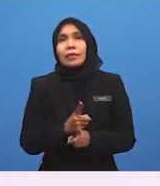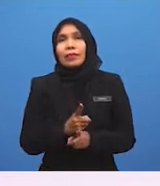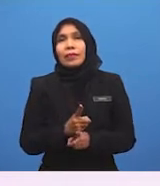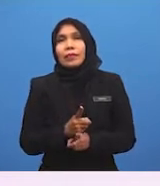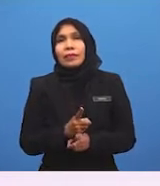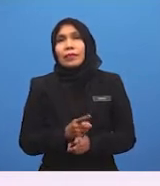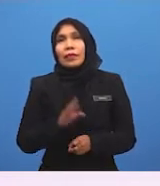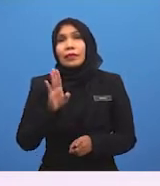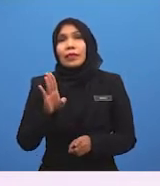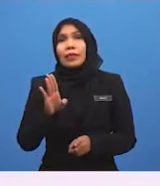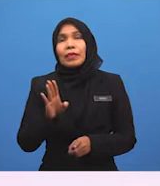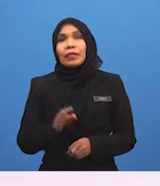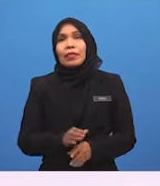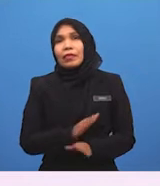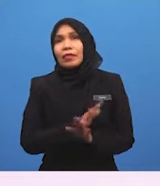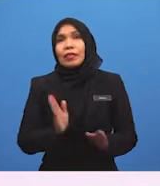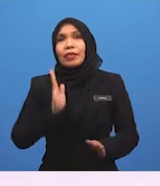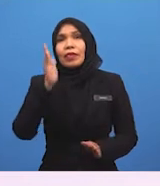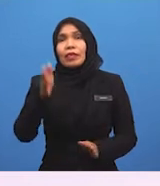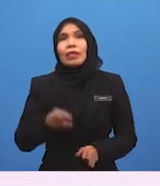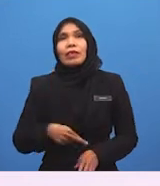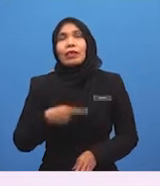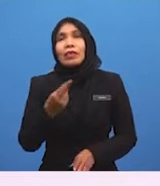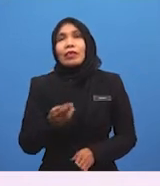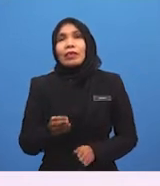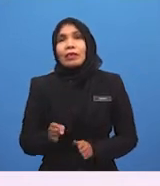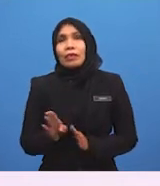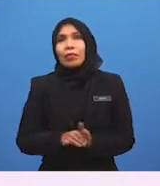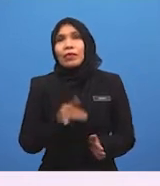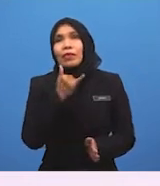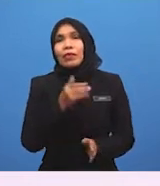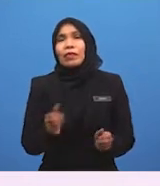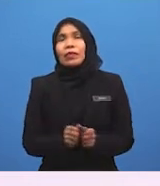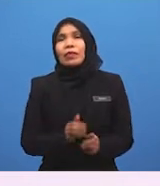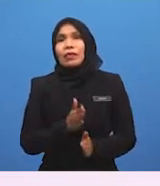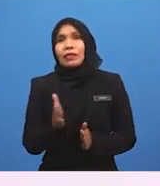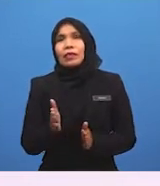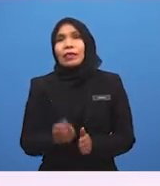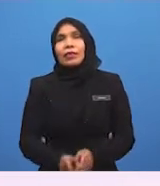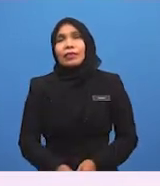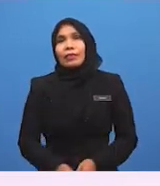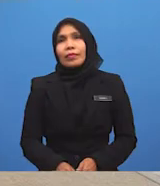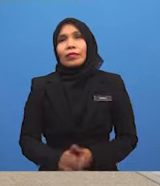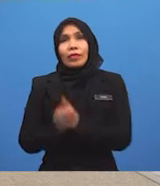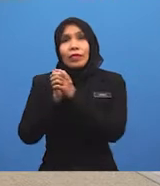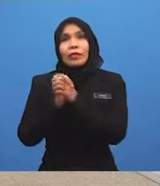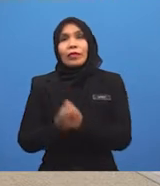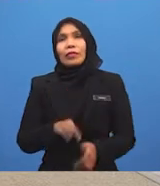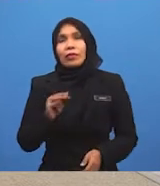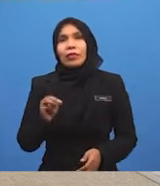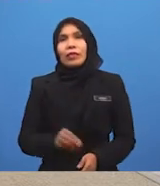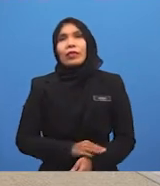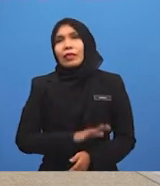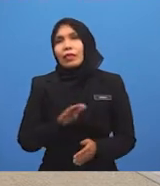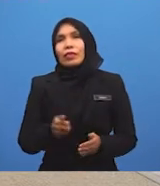adalah B. Tidak akan rasa bersalah dengan jiran. Syabas, murid-murid.